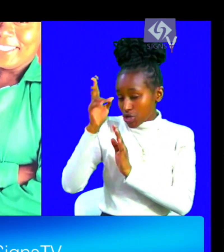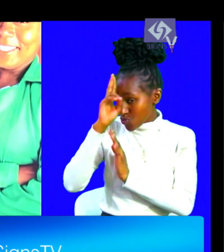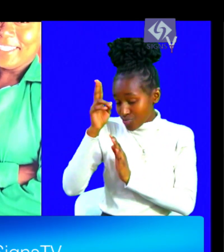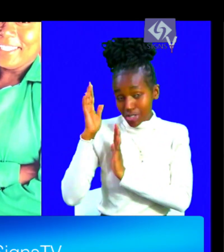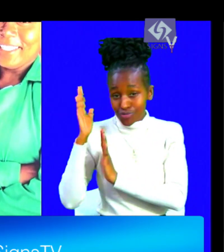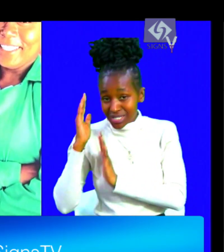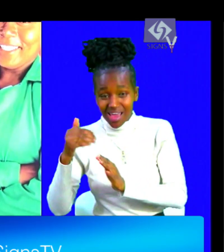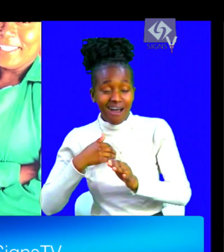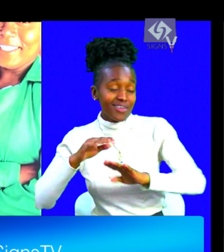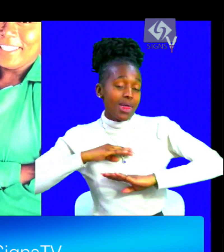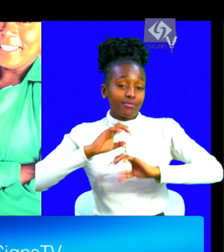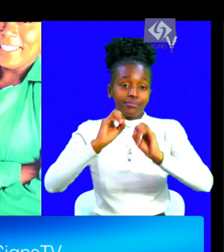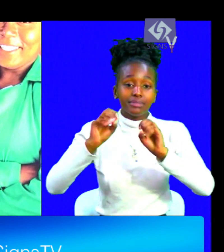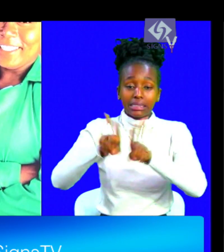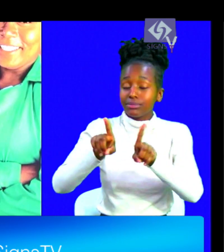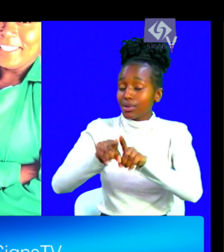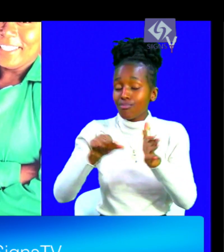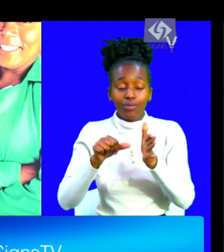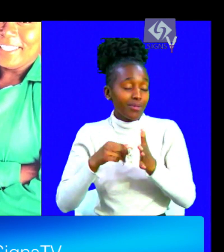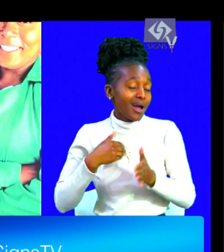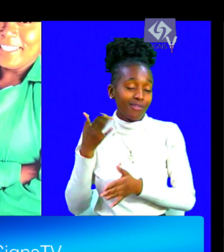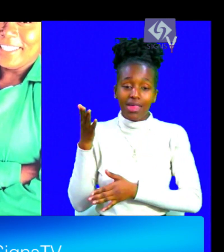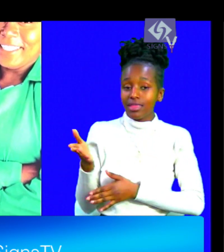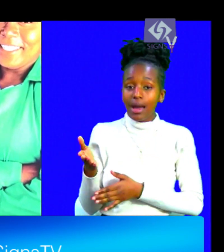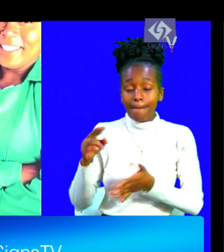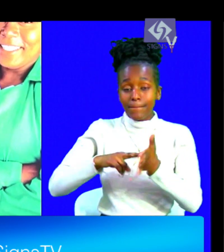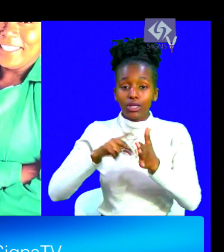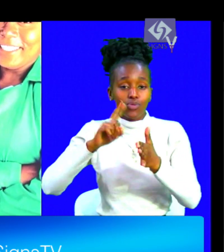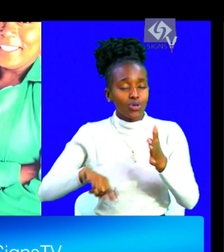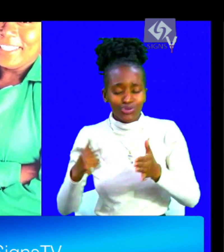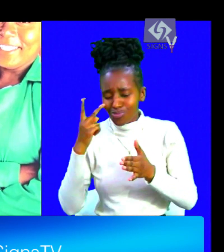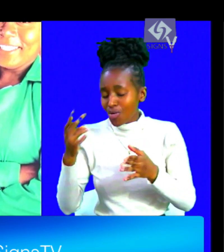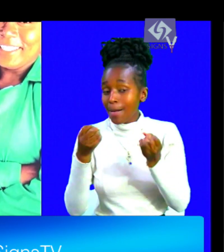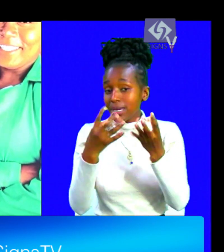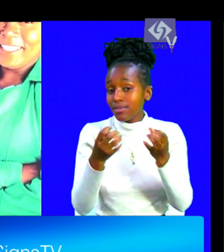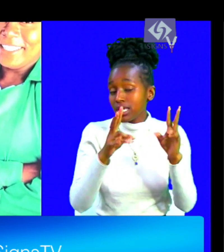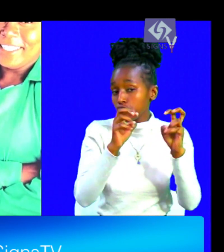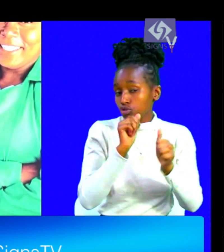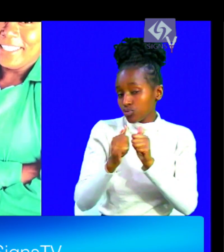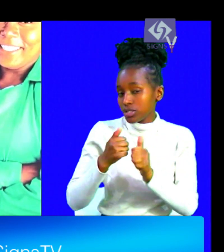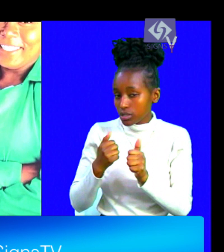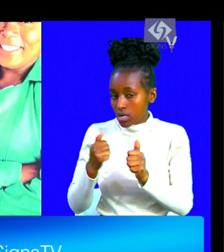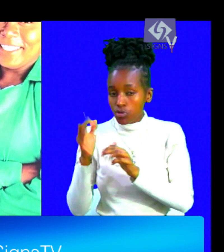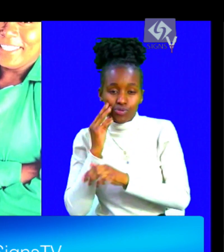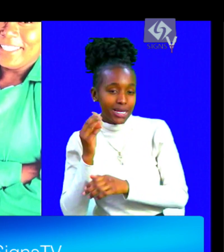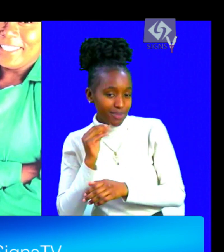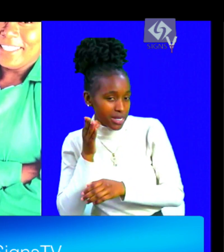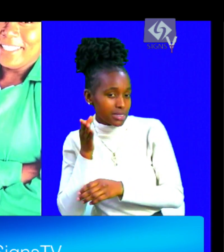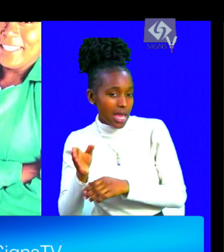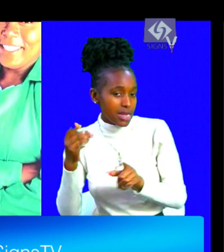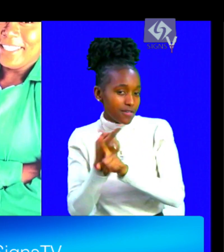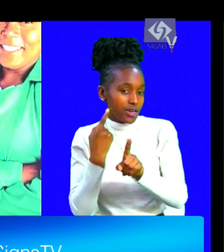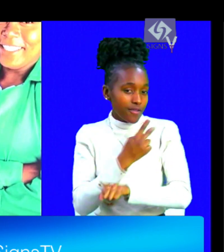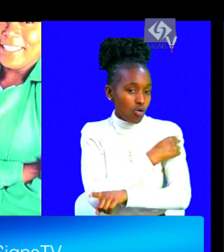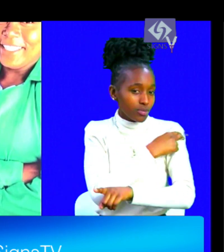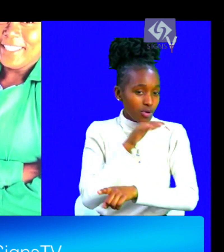vile wafanyikazi pale unakuwa at risk. Kwa hivyo hiyo ni mambo ambayo tumeweza kupata katika upande wa health facilities ambazo tuko nazo katika